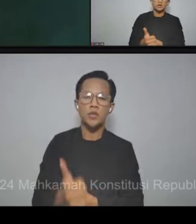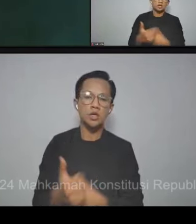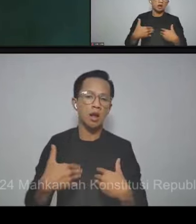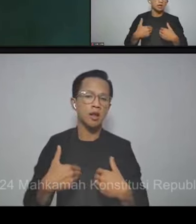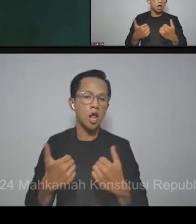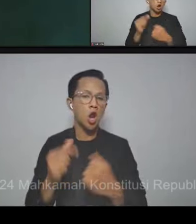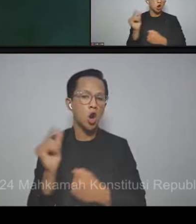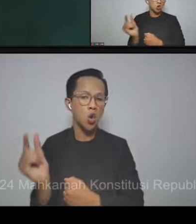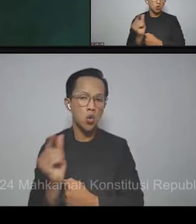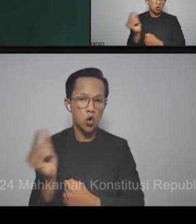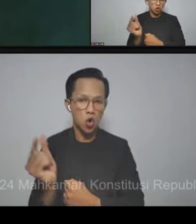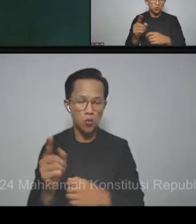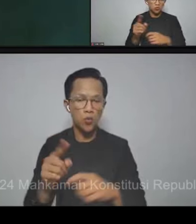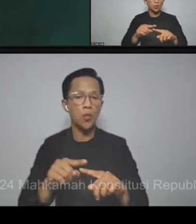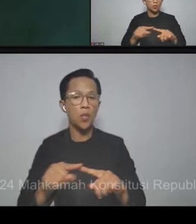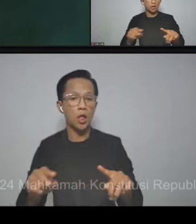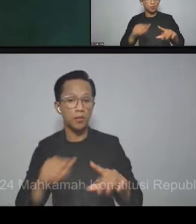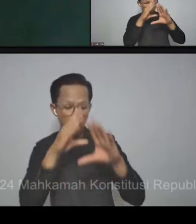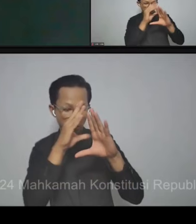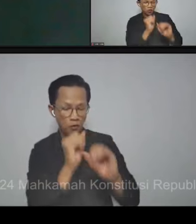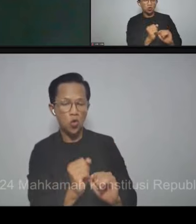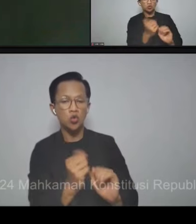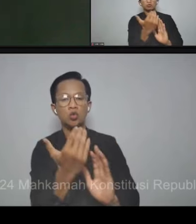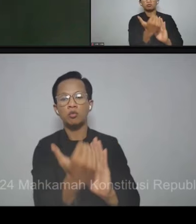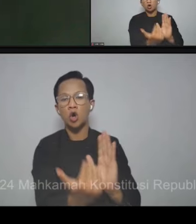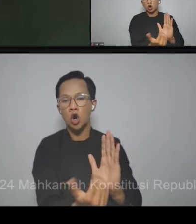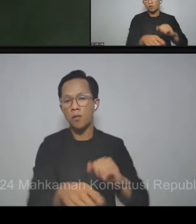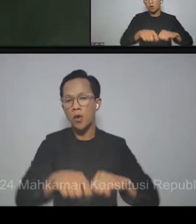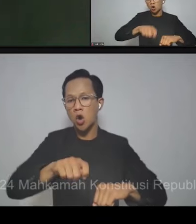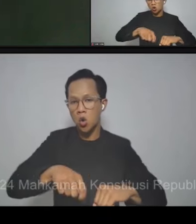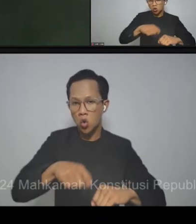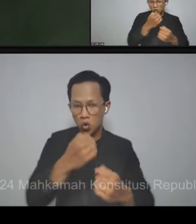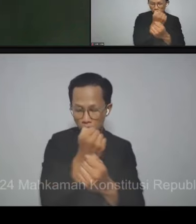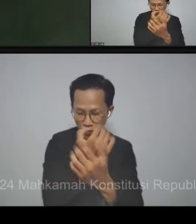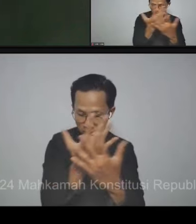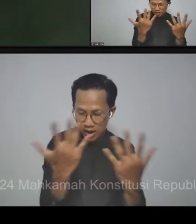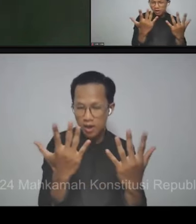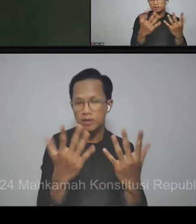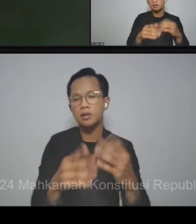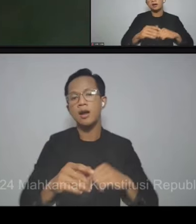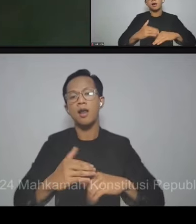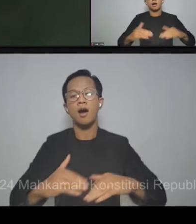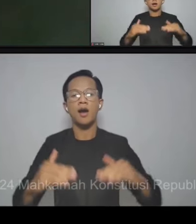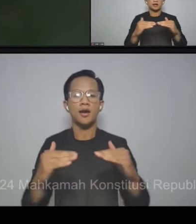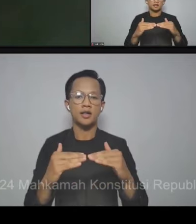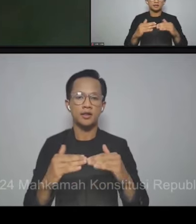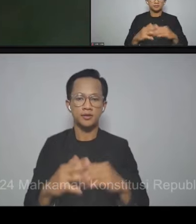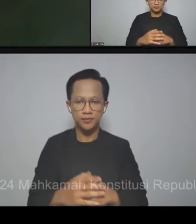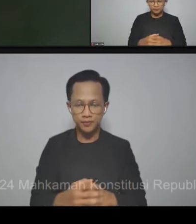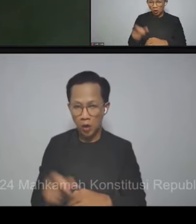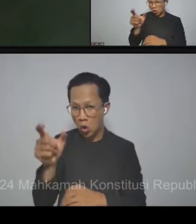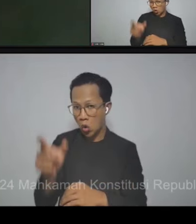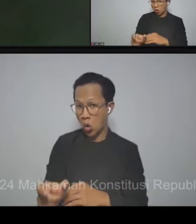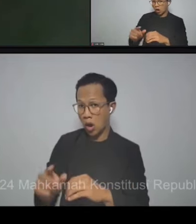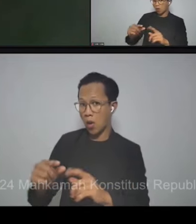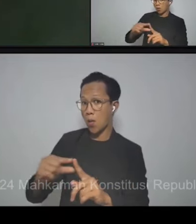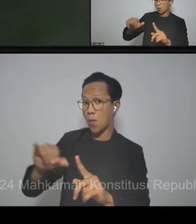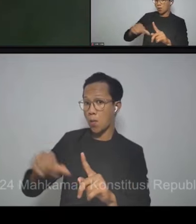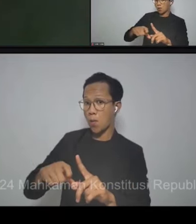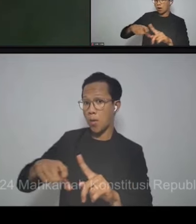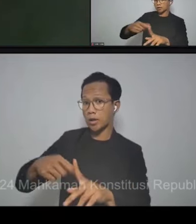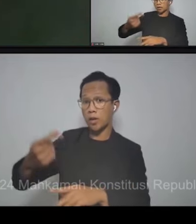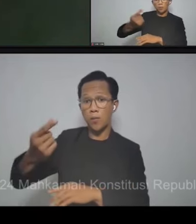mhatikan hakikat tujuan hukum itu sendiri yaitu kepastian dan keadilan dalam hal ini Apabila diduga wajib pajak tidak memenuhi kewajibannya dapat dilakukan